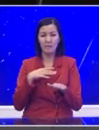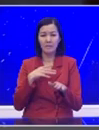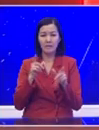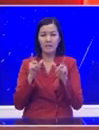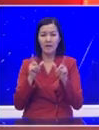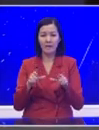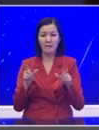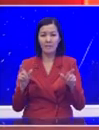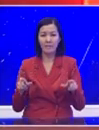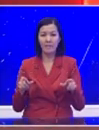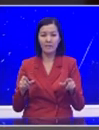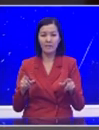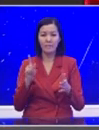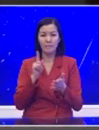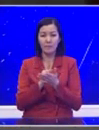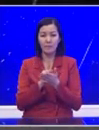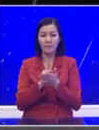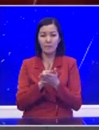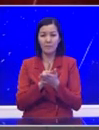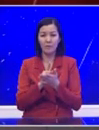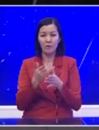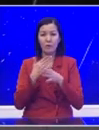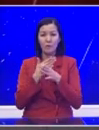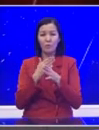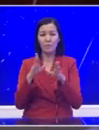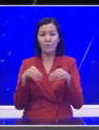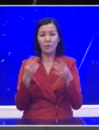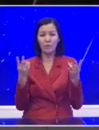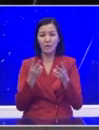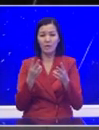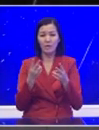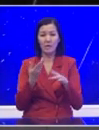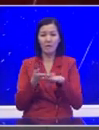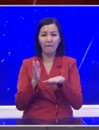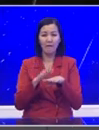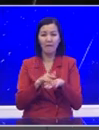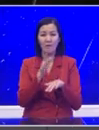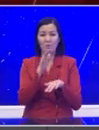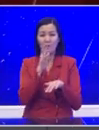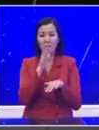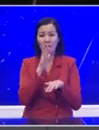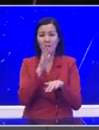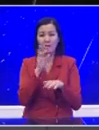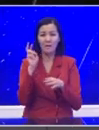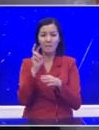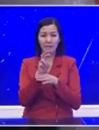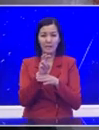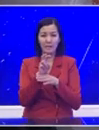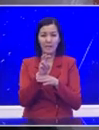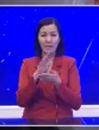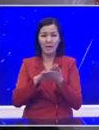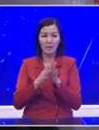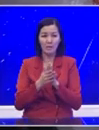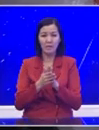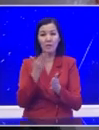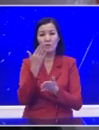борышымызды өтейік деп келіп отырмыз. Осы жерде жаңағы өздерінің еңбектерін атқарып жатқан жерге келдік. Қал жағдайларын